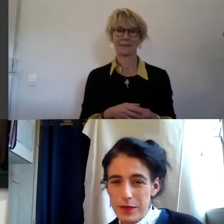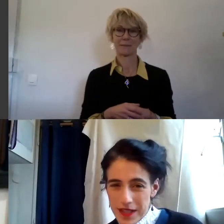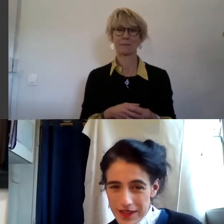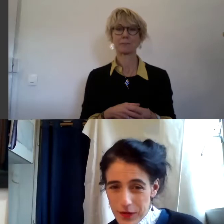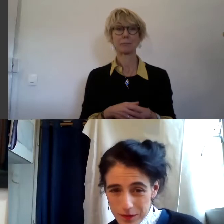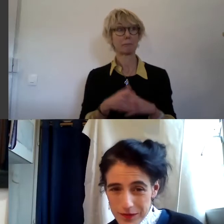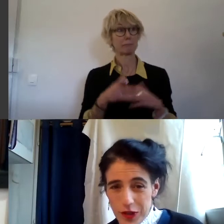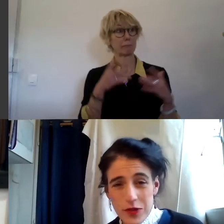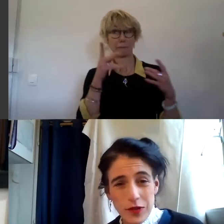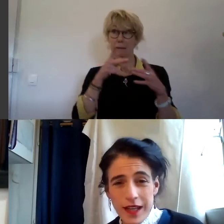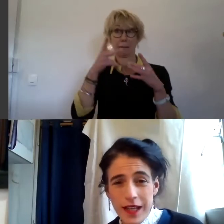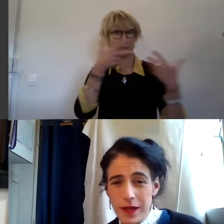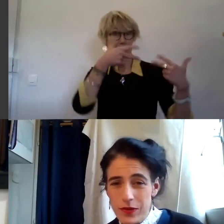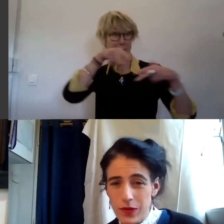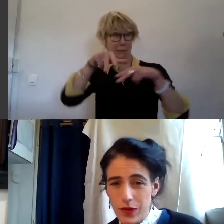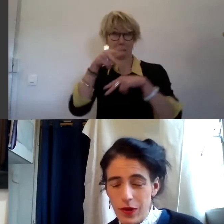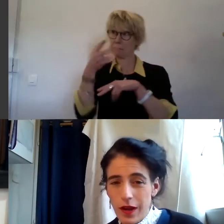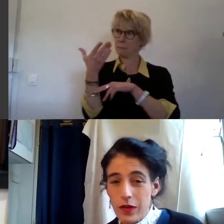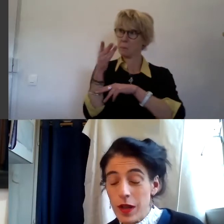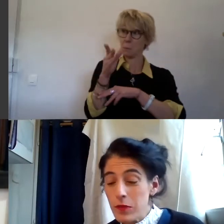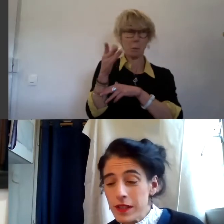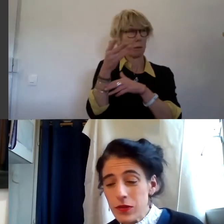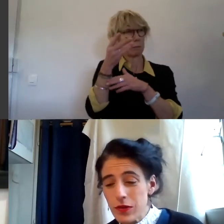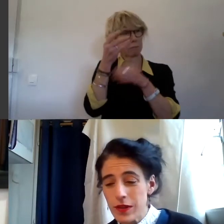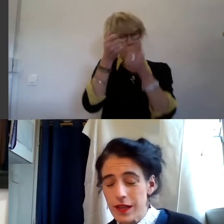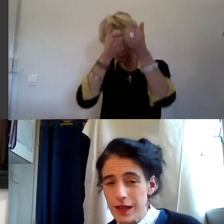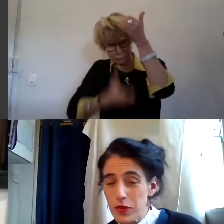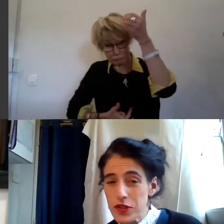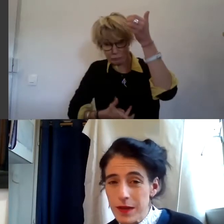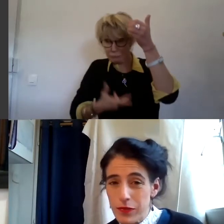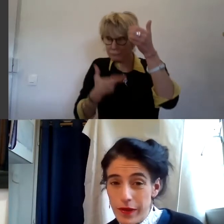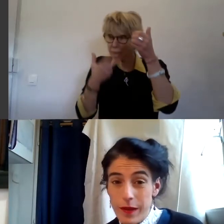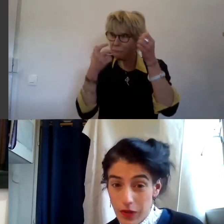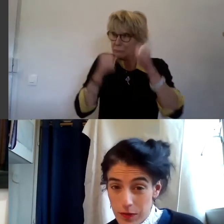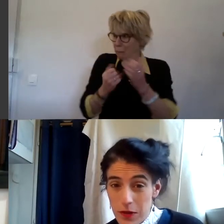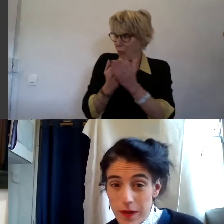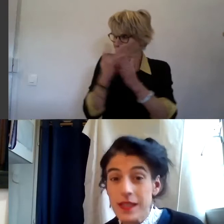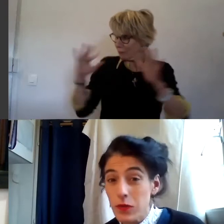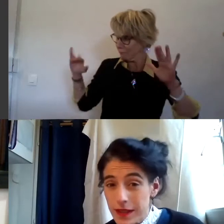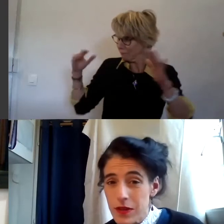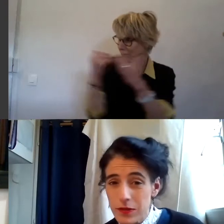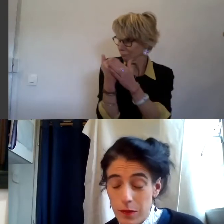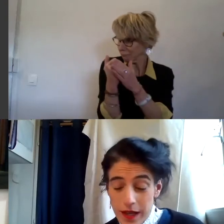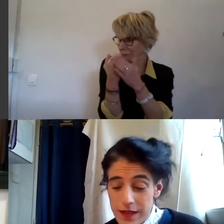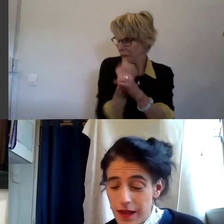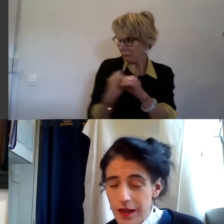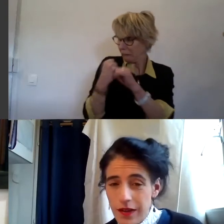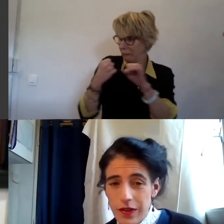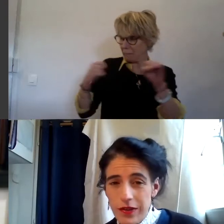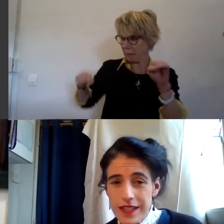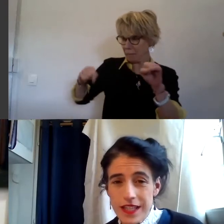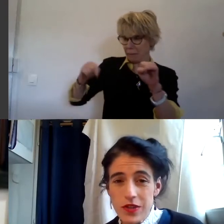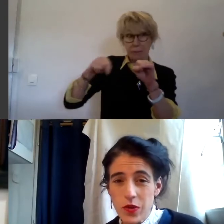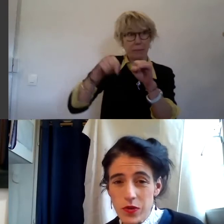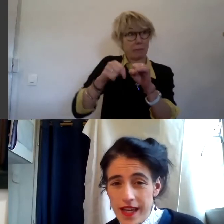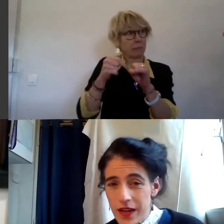Voilà pour cette vidéo qui nous a donné un aperçu de la multitude des projets qui pouvaient être mis en place, qui ont été mis en place,